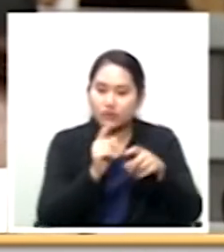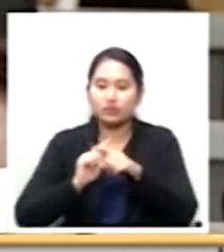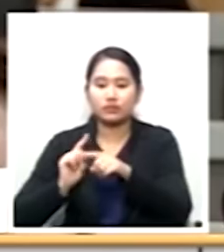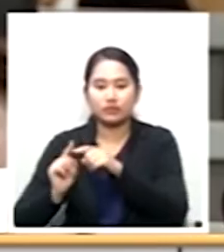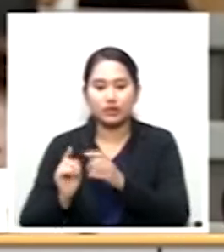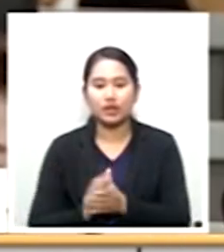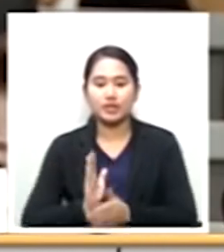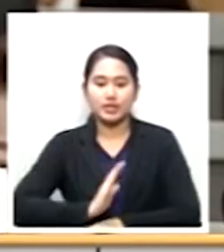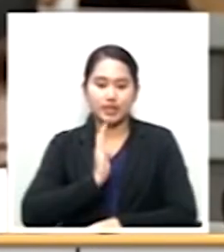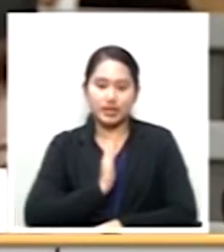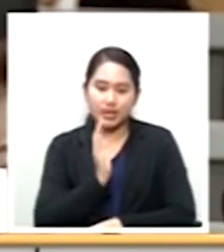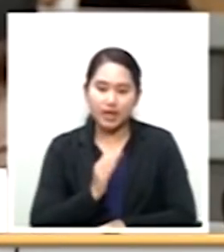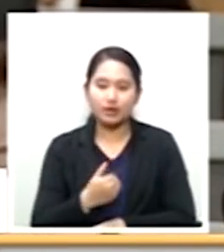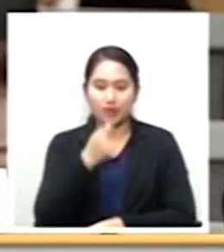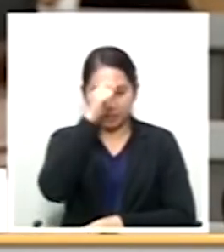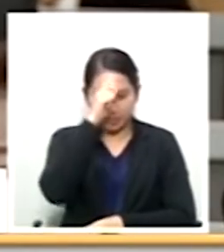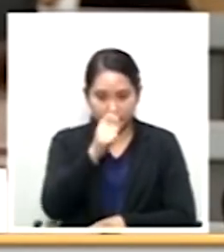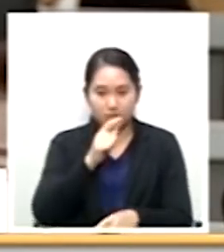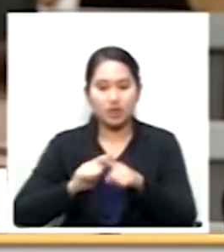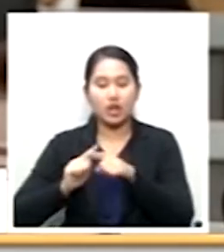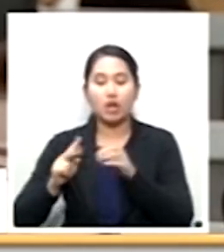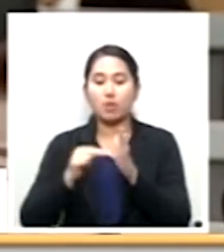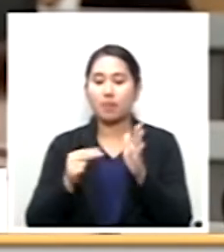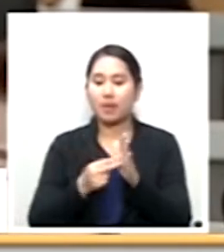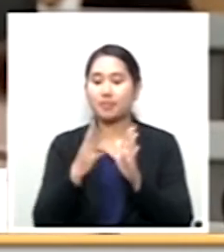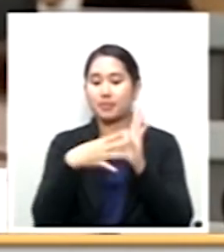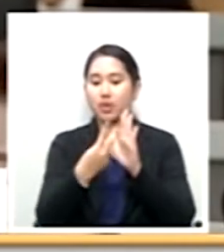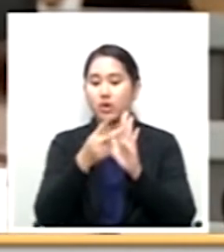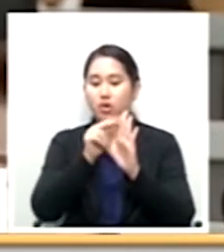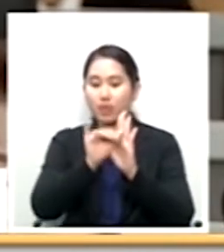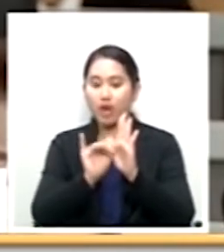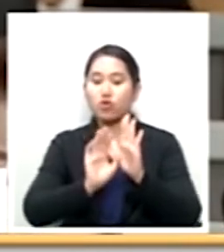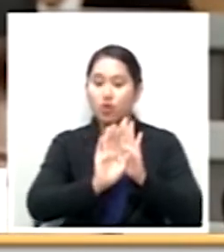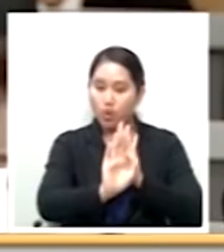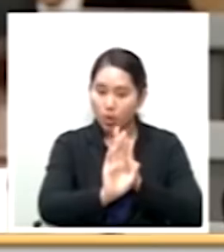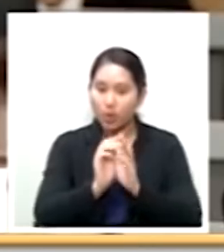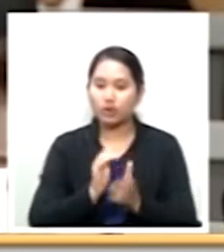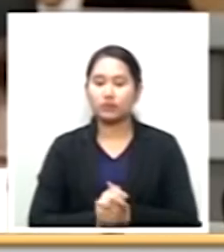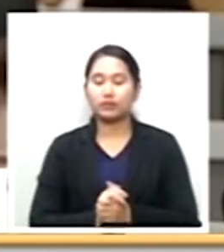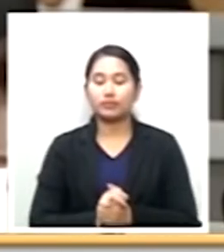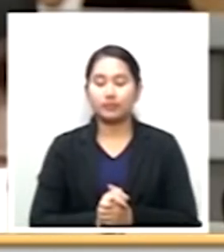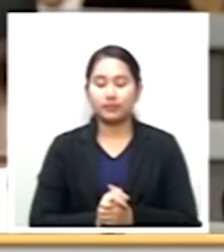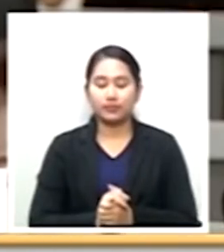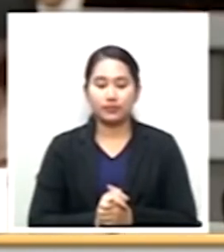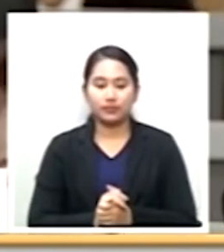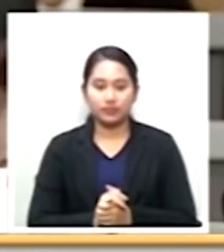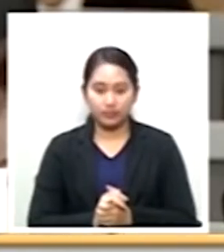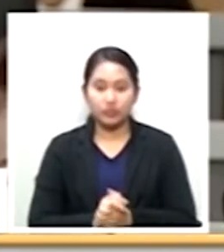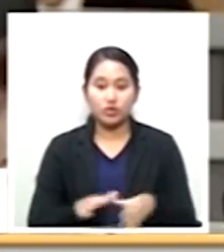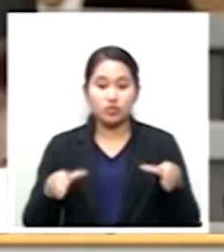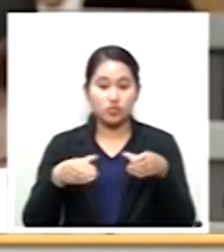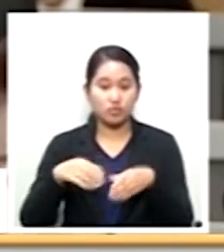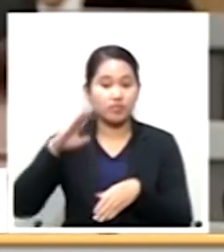การเทิดทูนการชูพระเกียรติของสถาบันพระมหากษัตริย์นี่เป็นสิ่งที่อยู่ในการแถลงนโยบายของท่านและยังมีพรรคต้องกล่าวถึงว่านายทหารทั้งหล